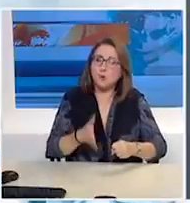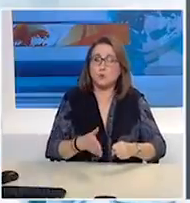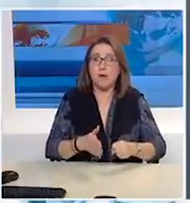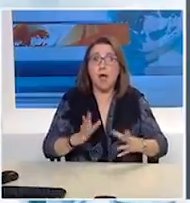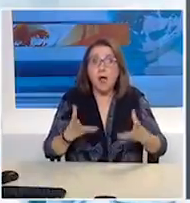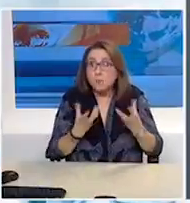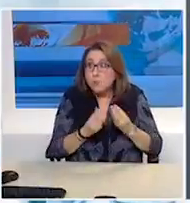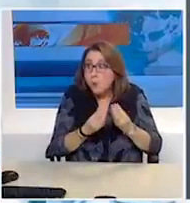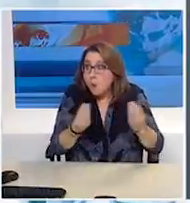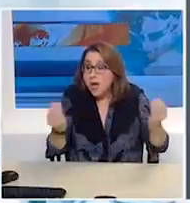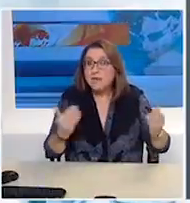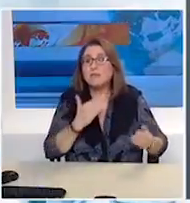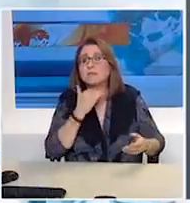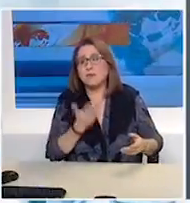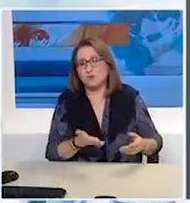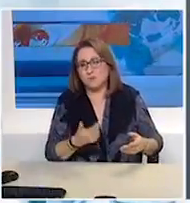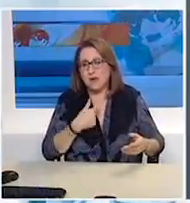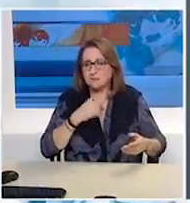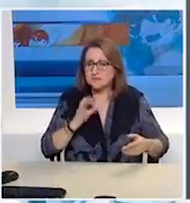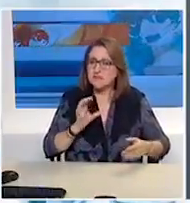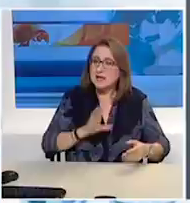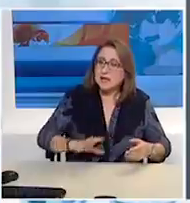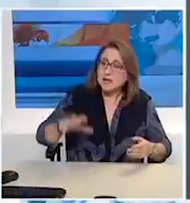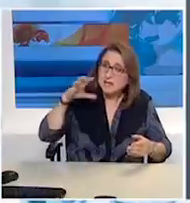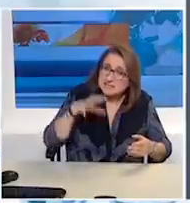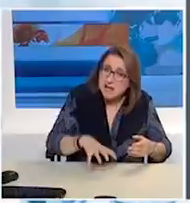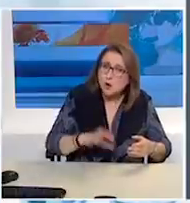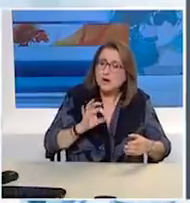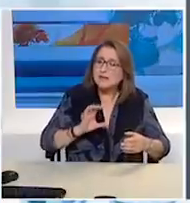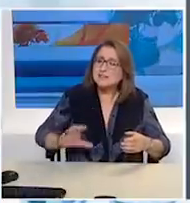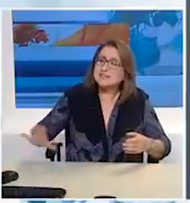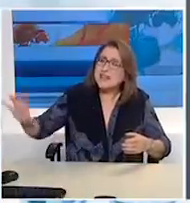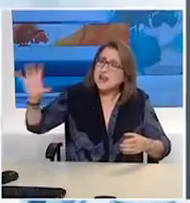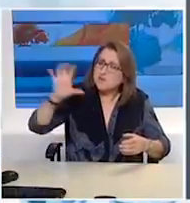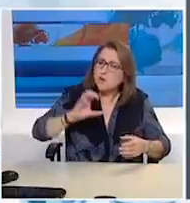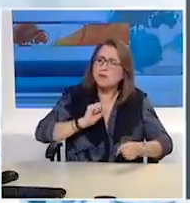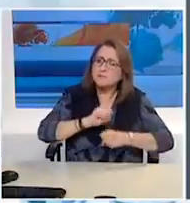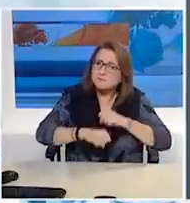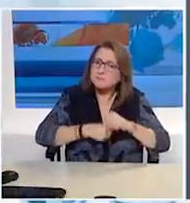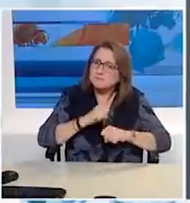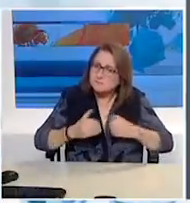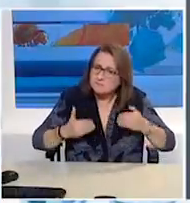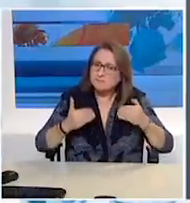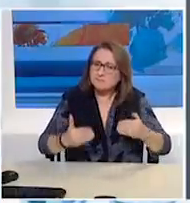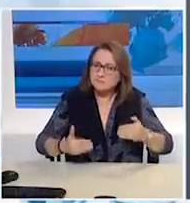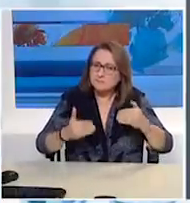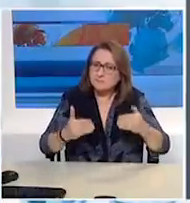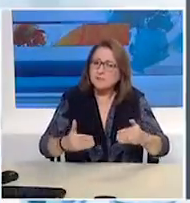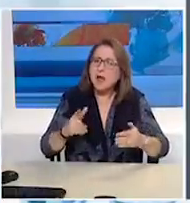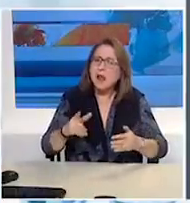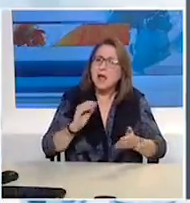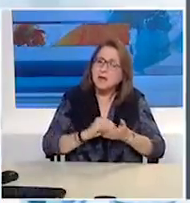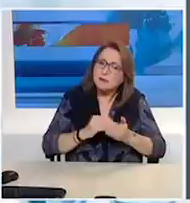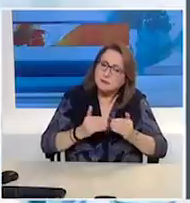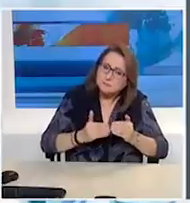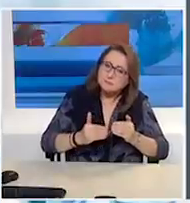Ευρώπη γενικότερα, έως ότι έρθει ένα αποτελεσματικό εμβόλιο. Παρ' όλα αυτά, πρέπει να ετοιμαζόμαστε να ζήσουμε πολύ καιρό ακόμα με αυτό τον